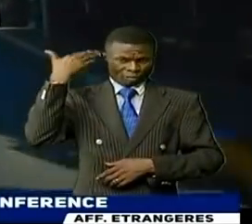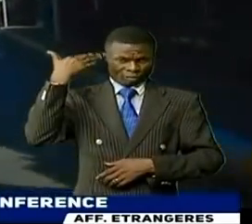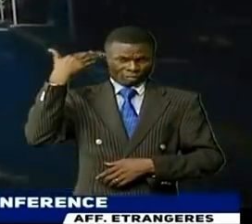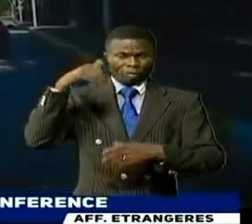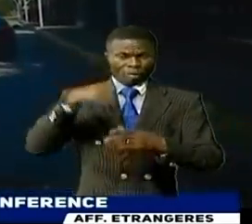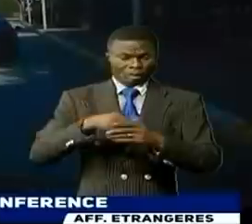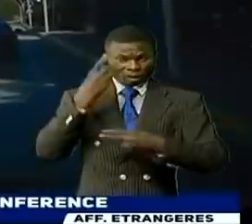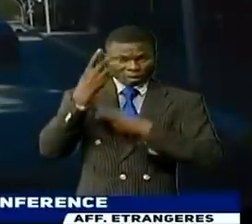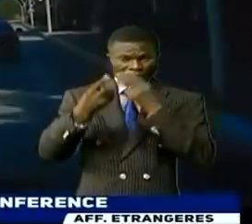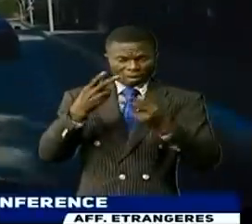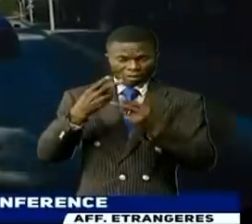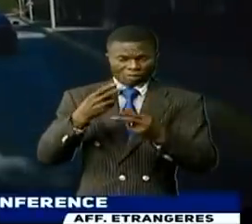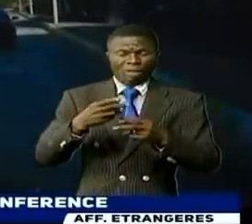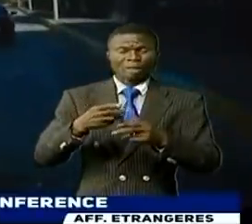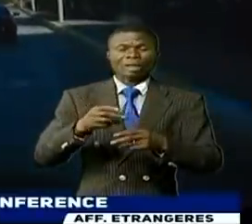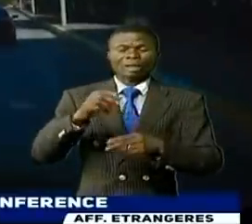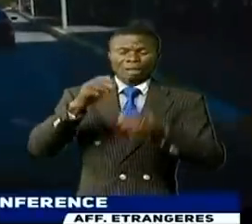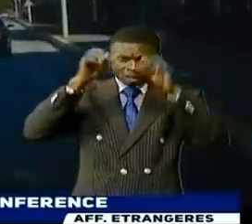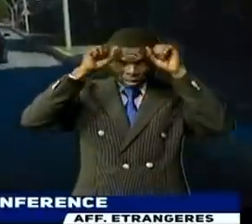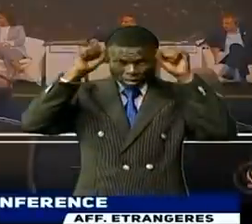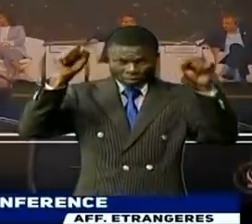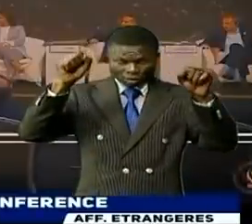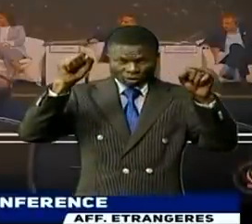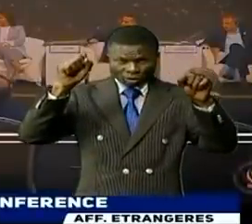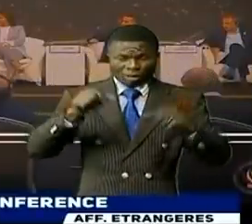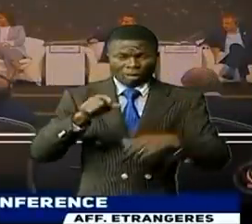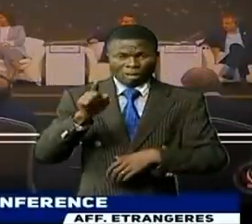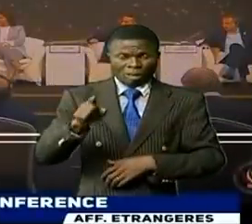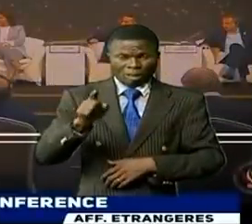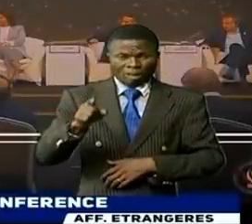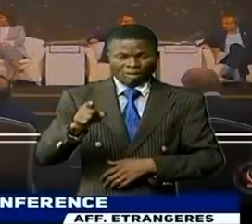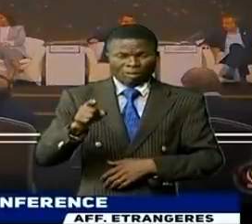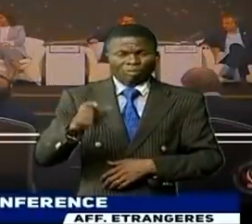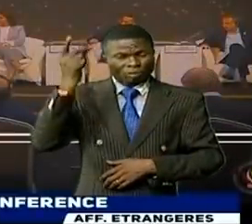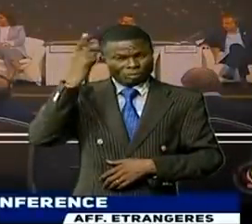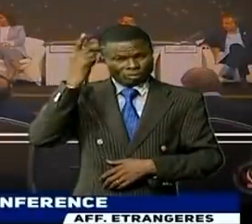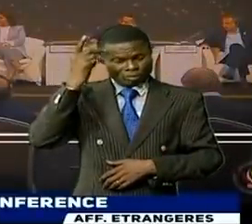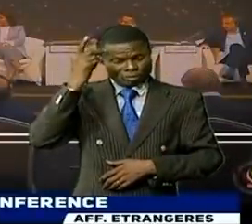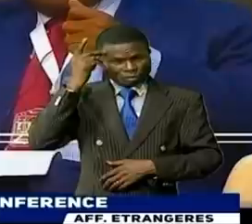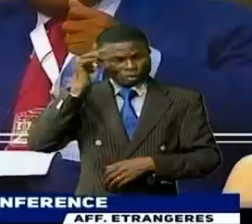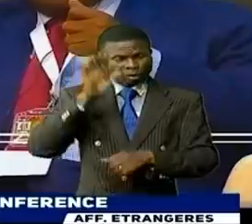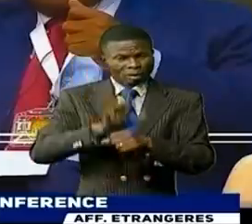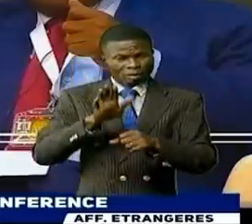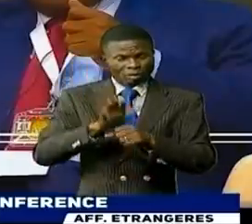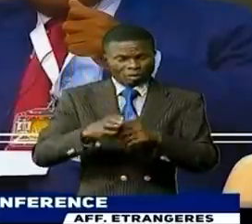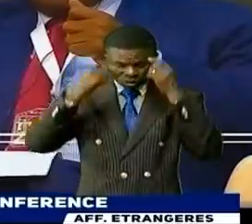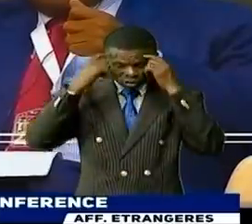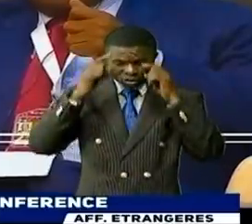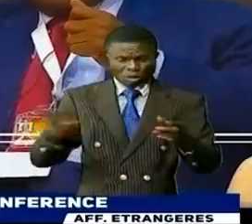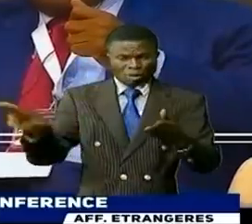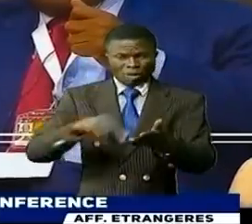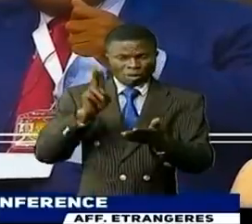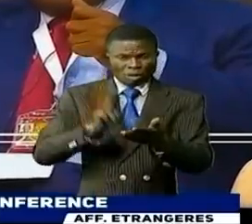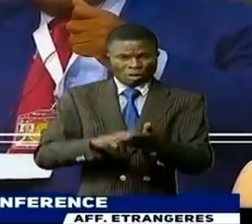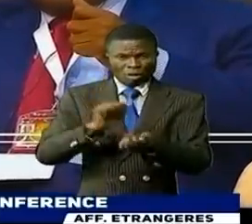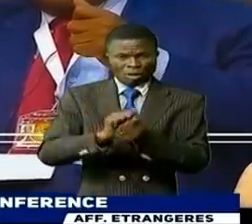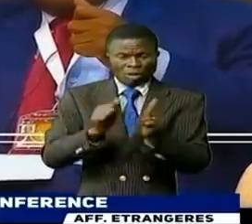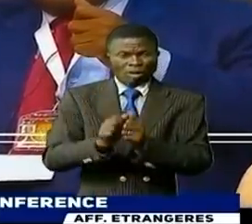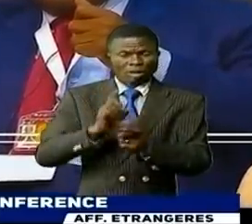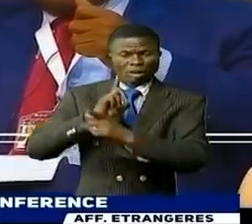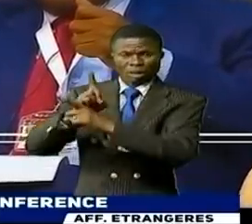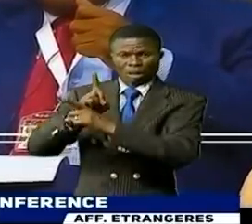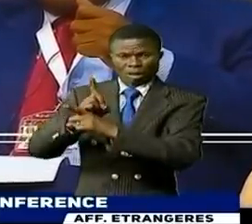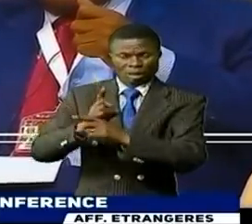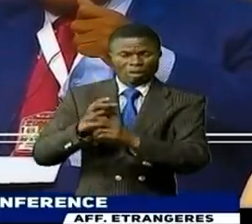cette visite d'État du président Recep Tayyip Erdogan à Kinshasa, plusieurs accords bilatéraux dans les domaines de la défense et de